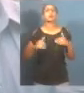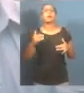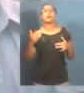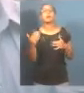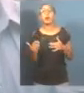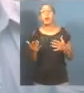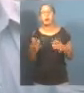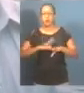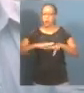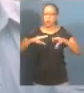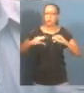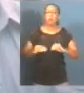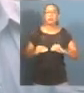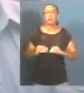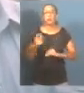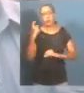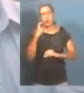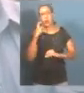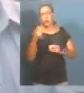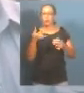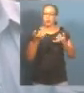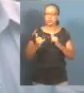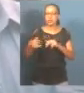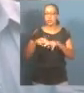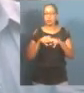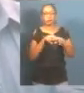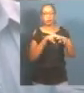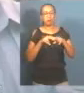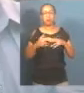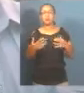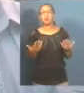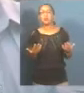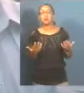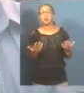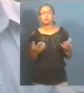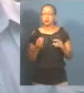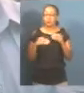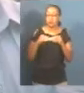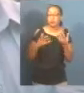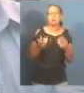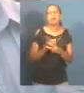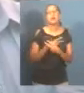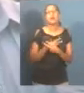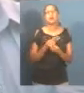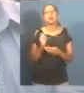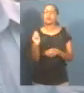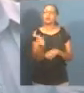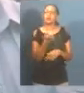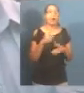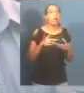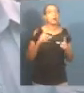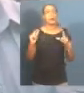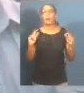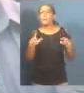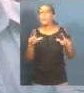engagé. Eh bien, on voit un tas de fauteuils vides. Et quand en plus il y aura les périodes de vacances, chacun aura une... Et